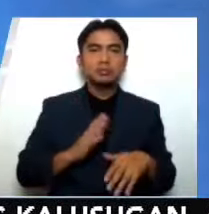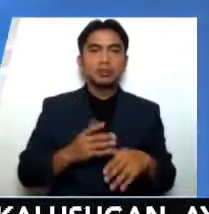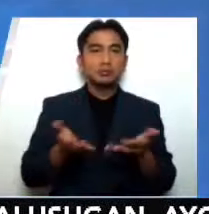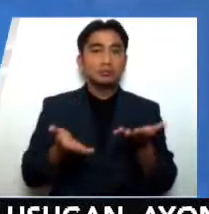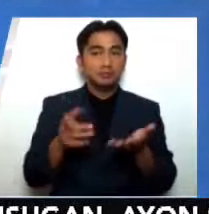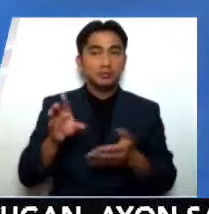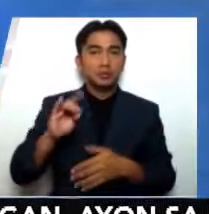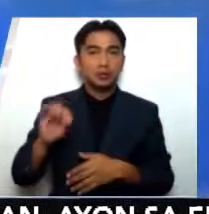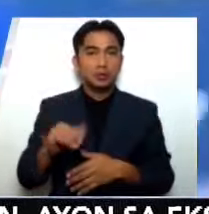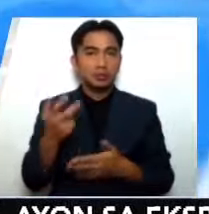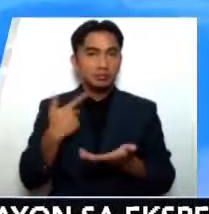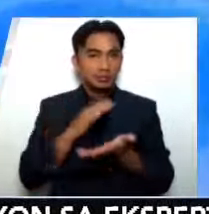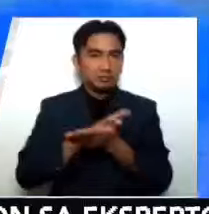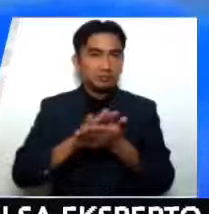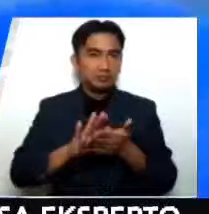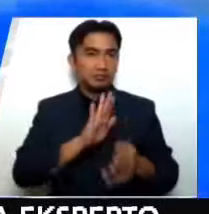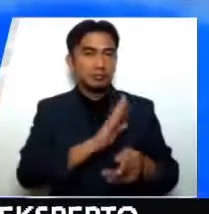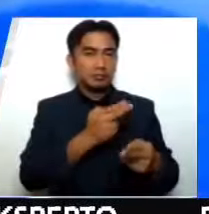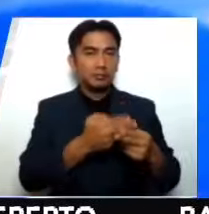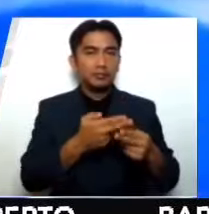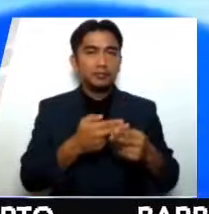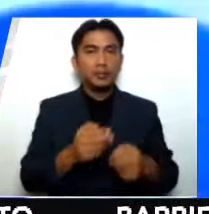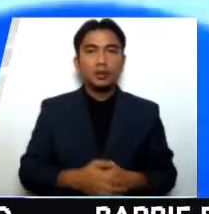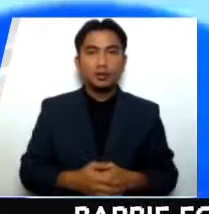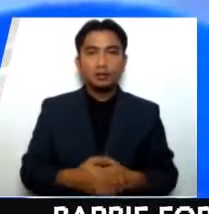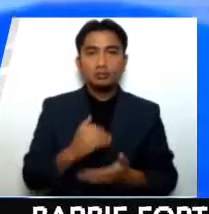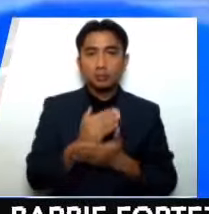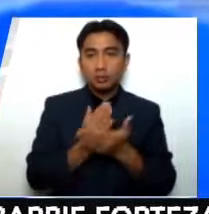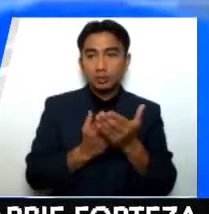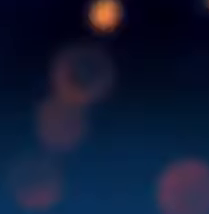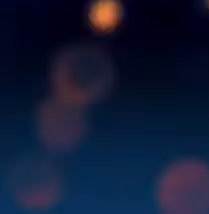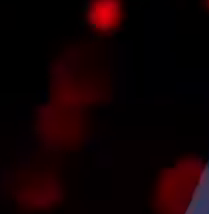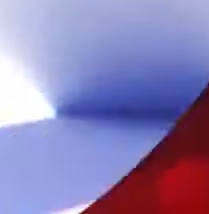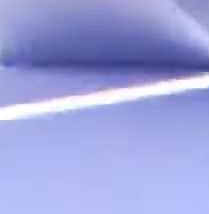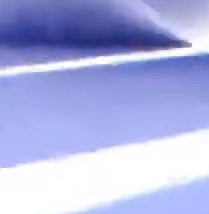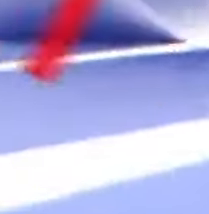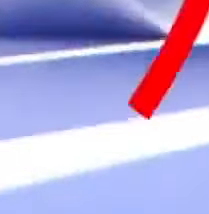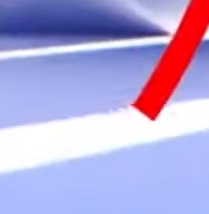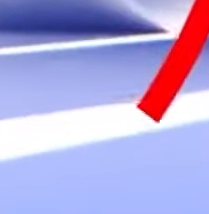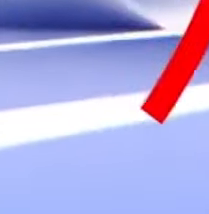naming kinukuha ang panig ng iba pang inireklamo.